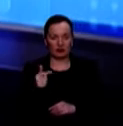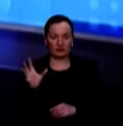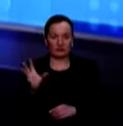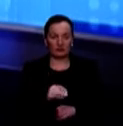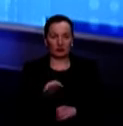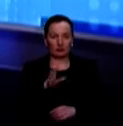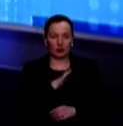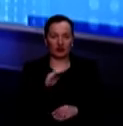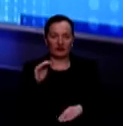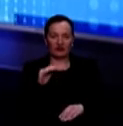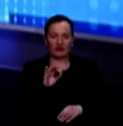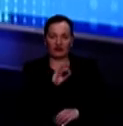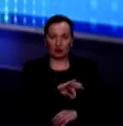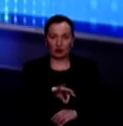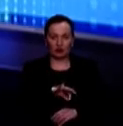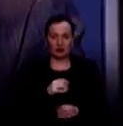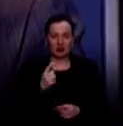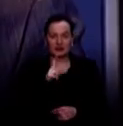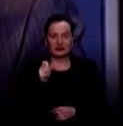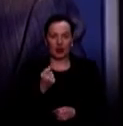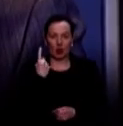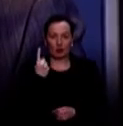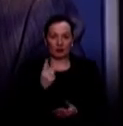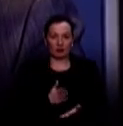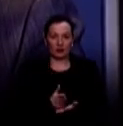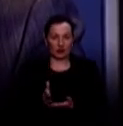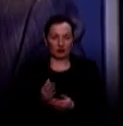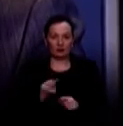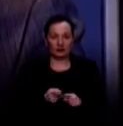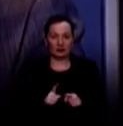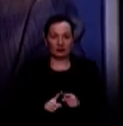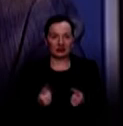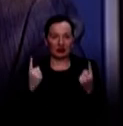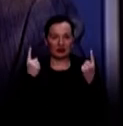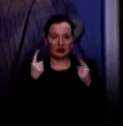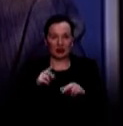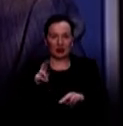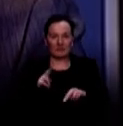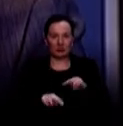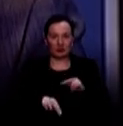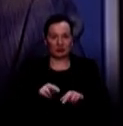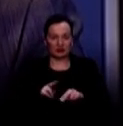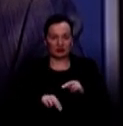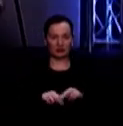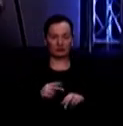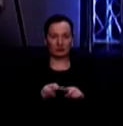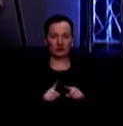використані фактично за одним напрямком. Це капітальне будівництво, це